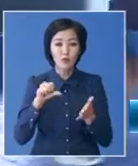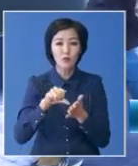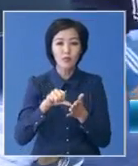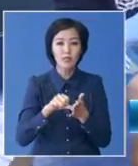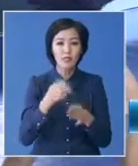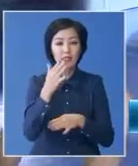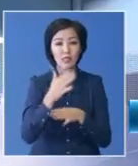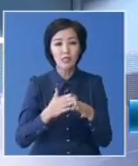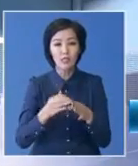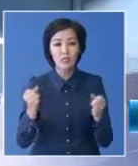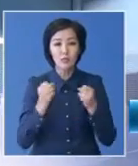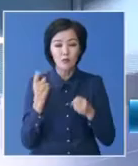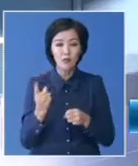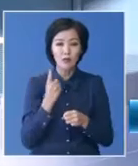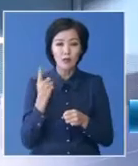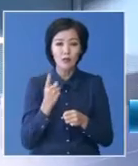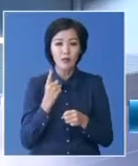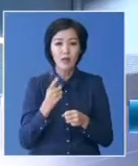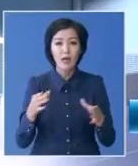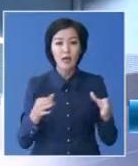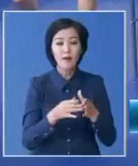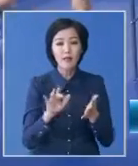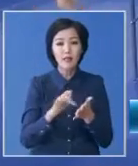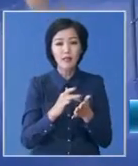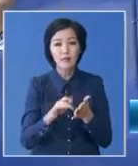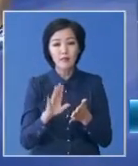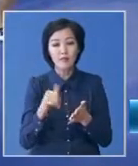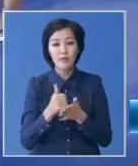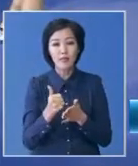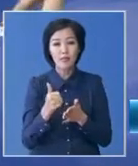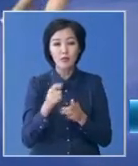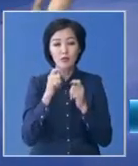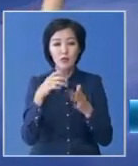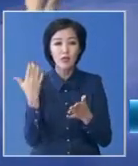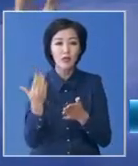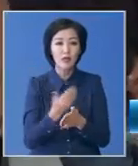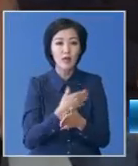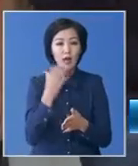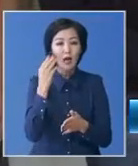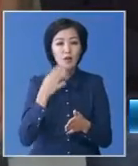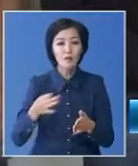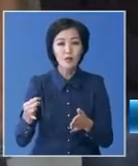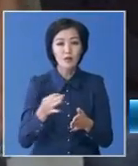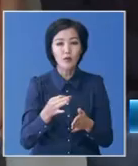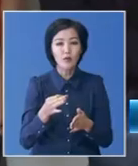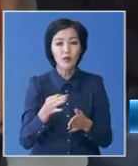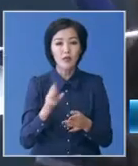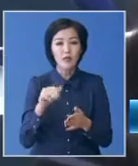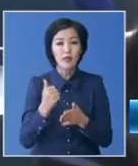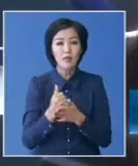оның тең жартысы спорт шебері. Алайда командалық есепте бас бәйгеден Алматы облысының құрамасы басты үміткер